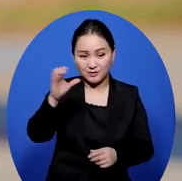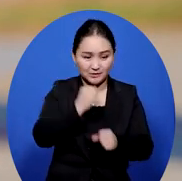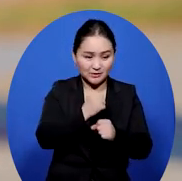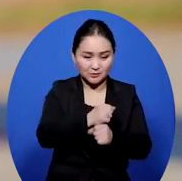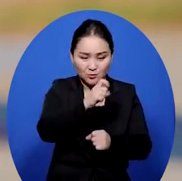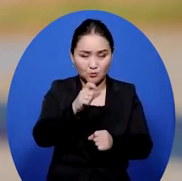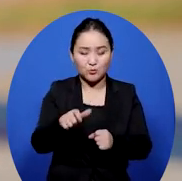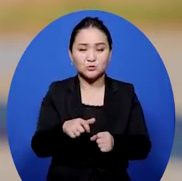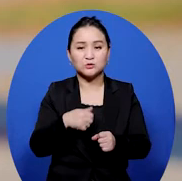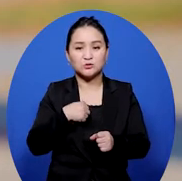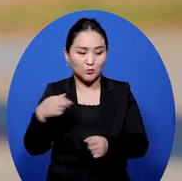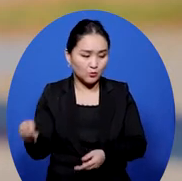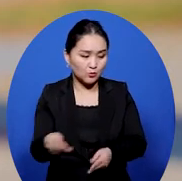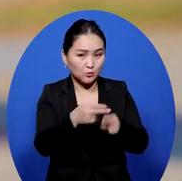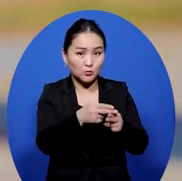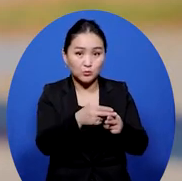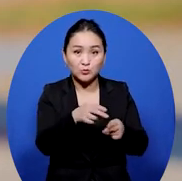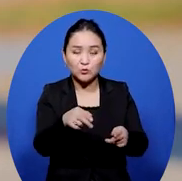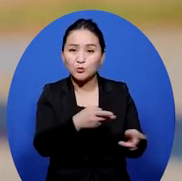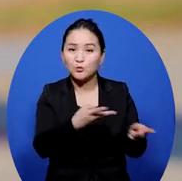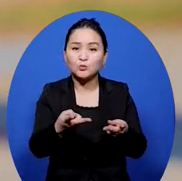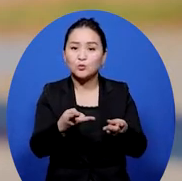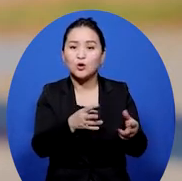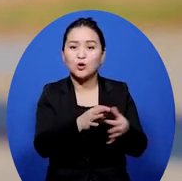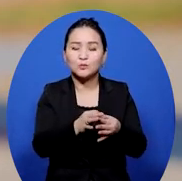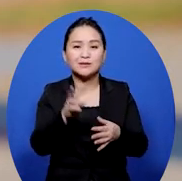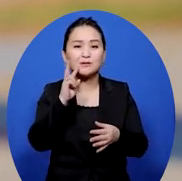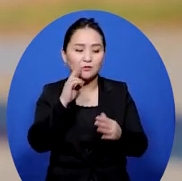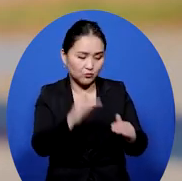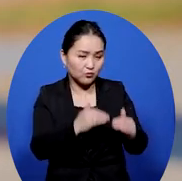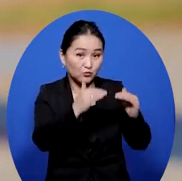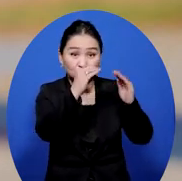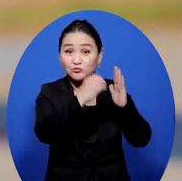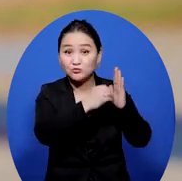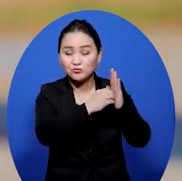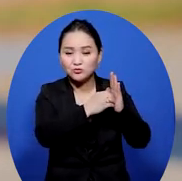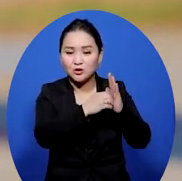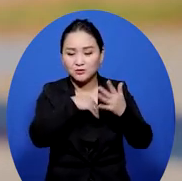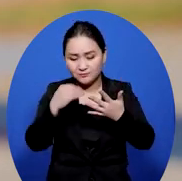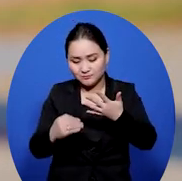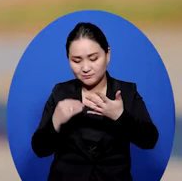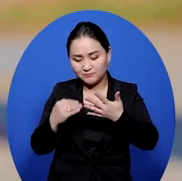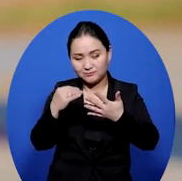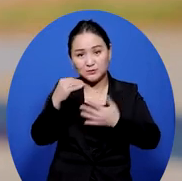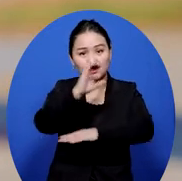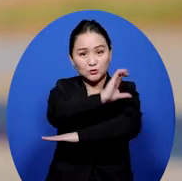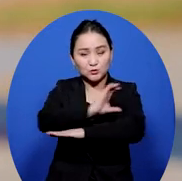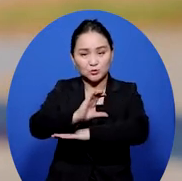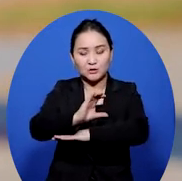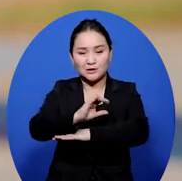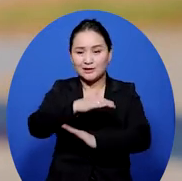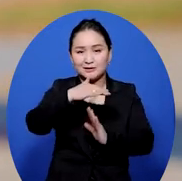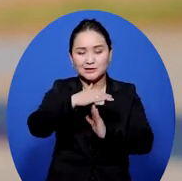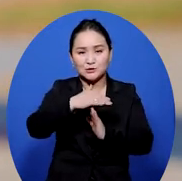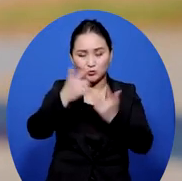одоо албаны албаагчид бол ялангуяа энэ үзүүлж байгаа үйлчлэгээтэйгээ холбоотойгоор байн хөгжих хэрэгтэй байдаг. Тэгэхээр энэ шатаараасан сургалтууд